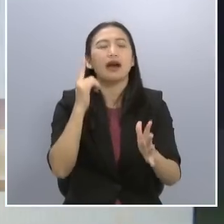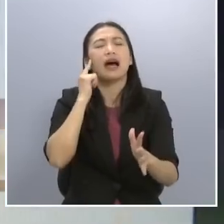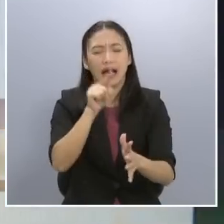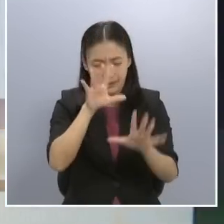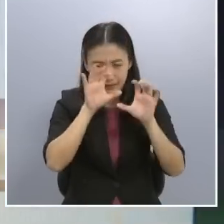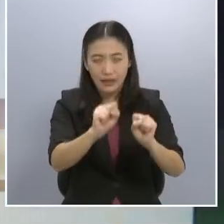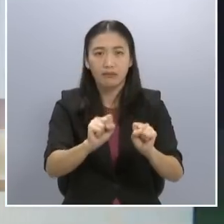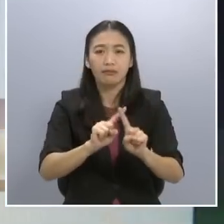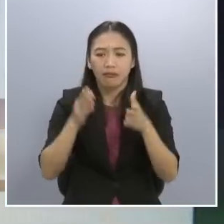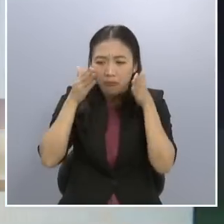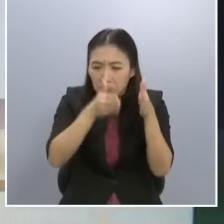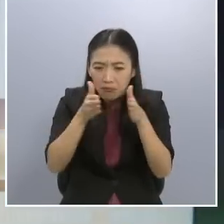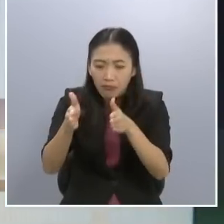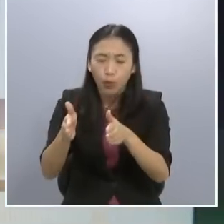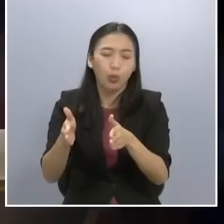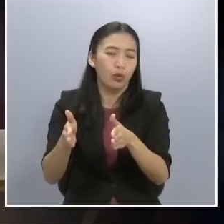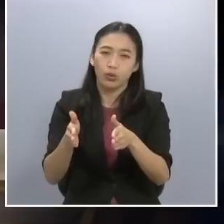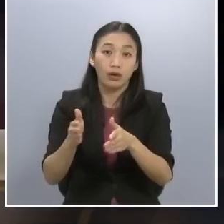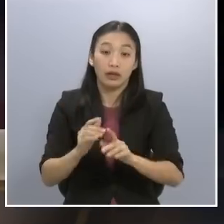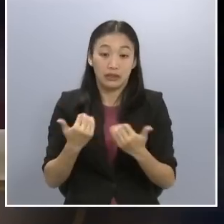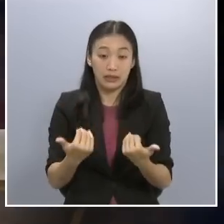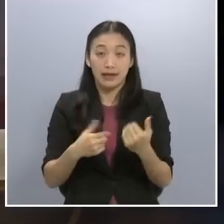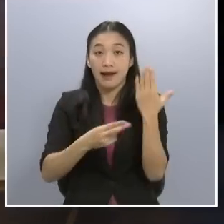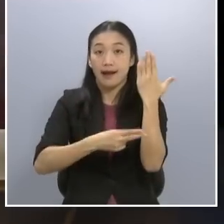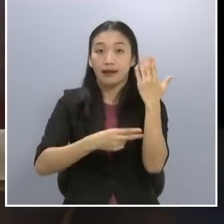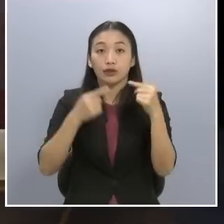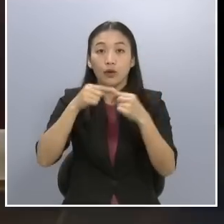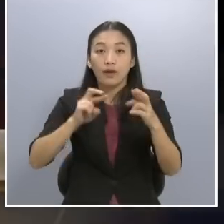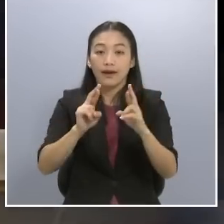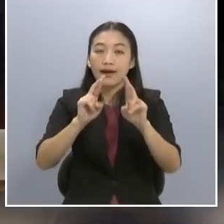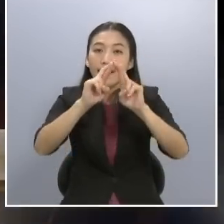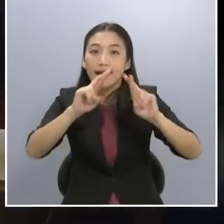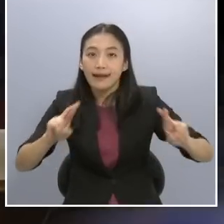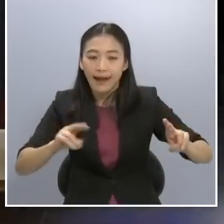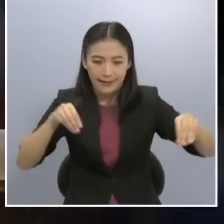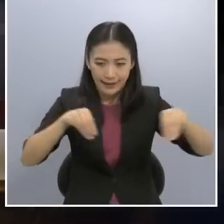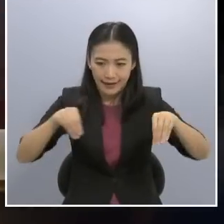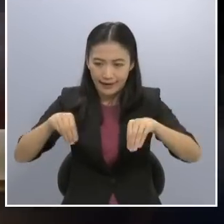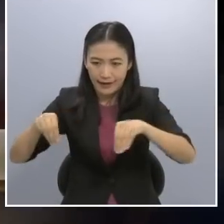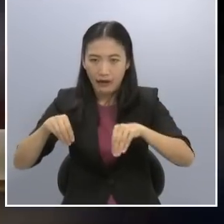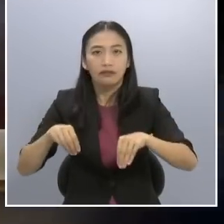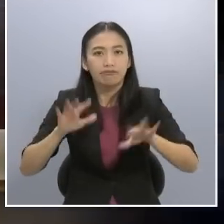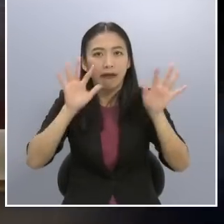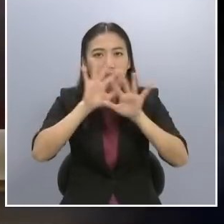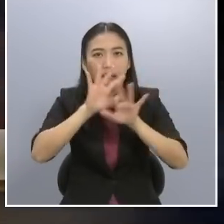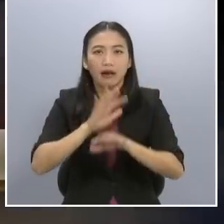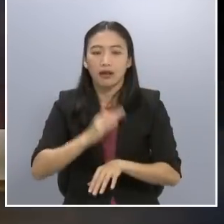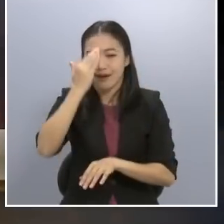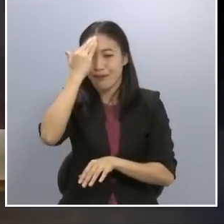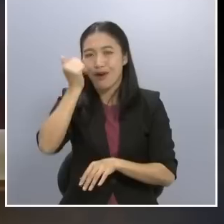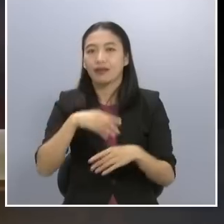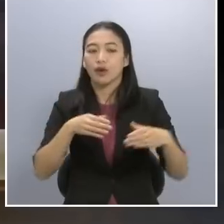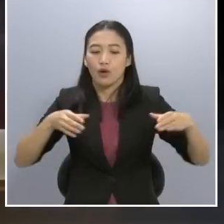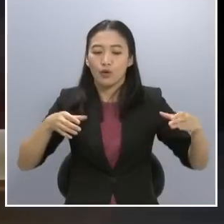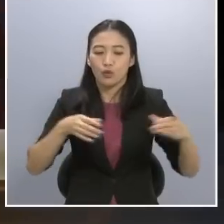าวบ้านระแวกผลโยธิน52บอกร้านของชำแถวนี้โดนแบบเดียวกันเนี่ย ก็คือถูกขบวนการสรรพสามิตมาตะ